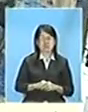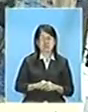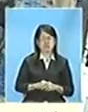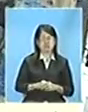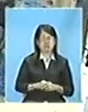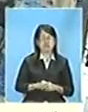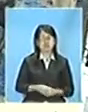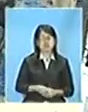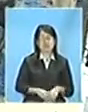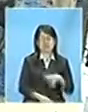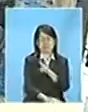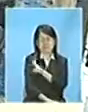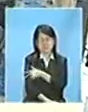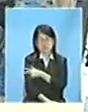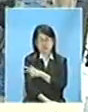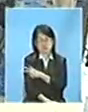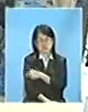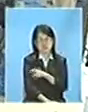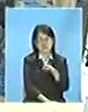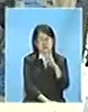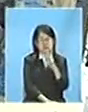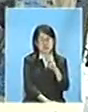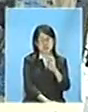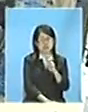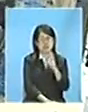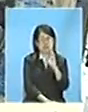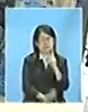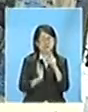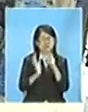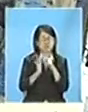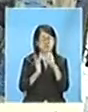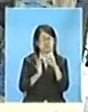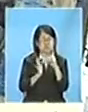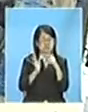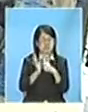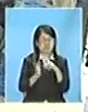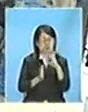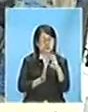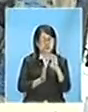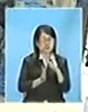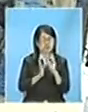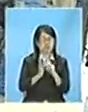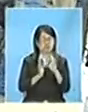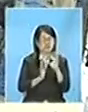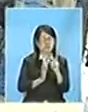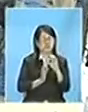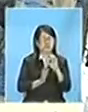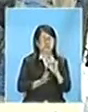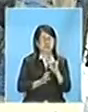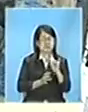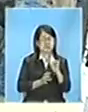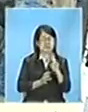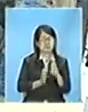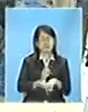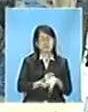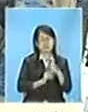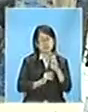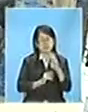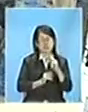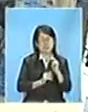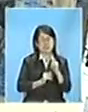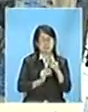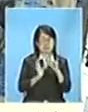รองศาสตราจารย์วิชุดารัตนเพียรนายวิเชียนคันช่องนายวิทยาอินารานายวิ